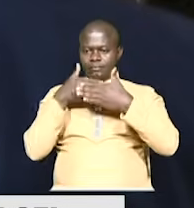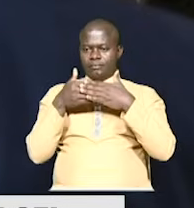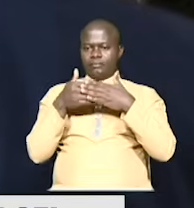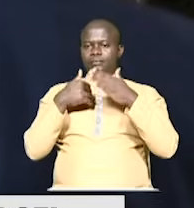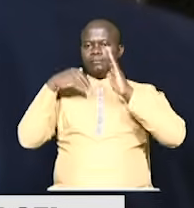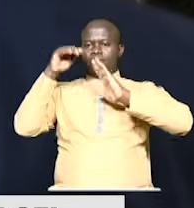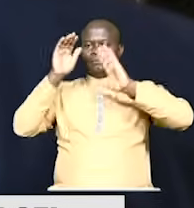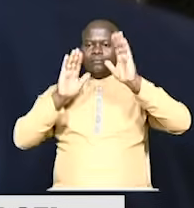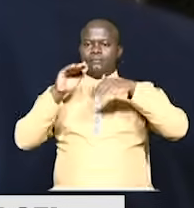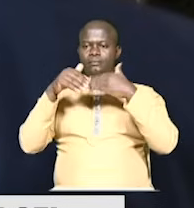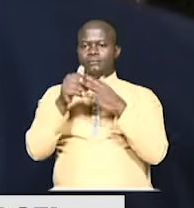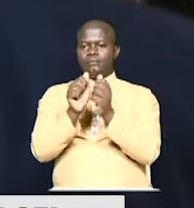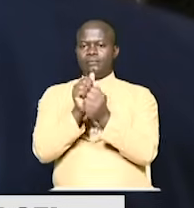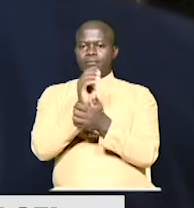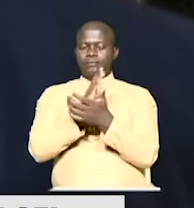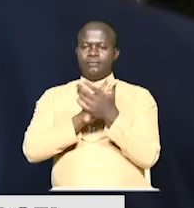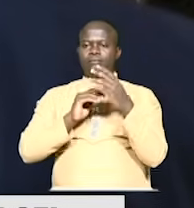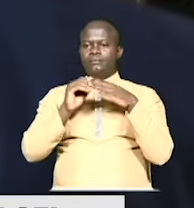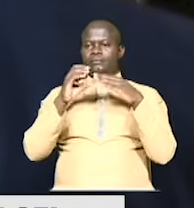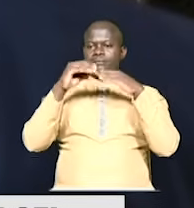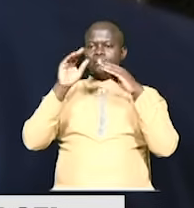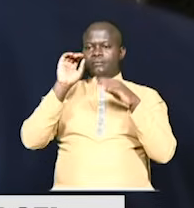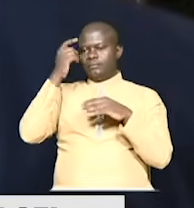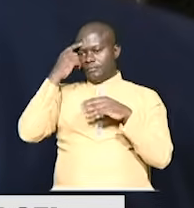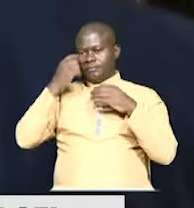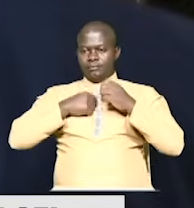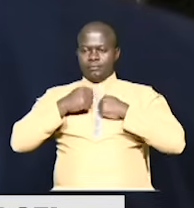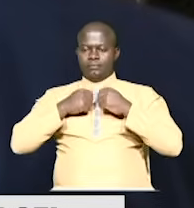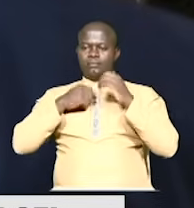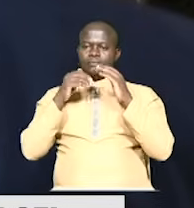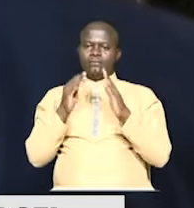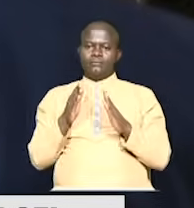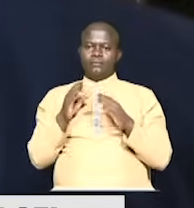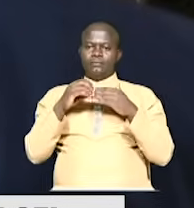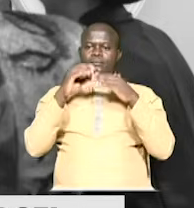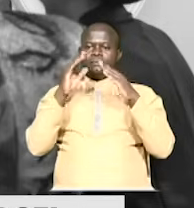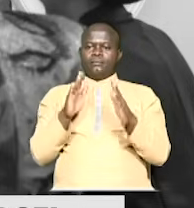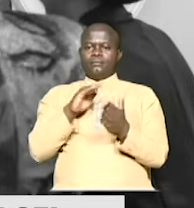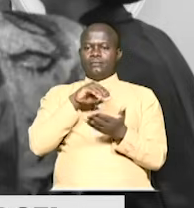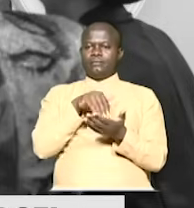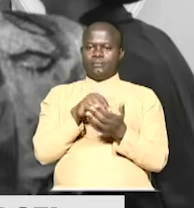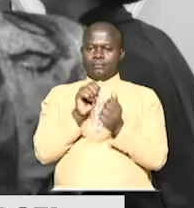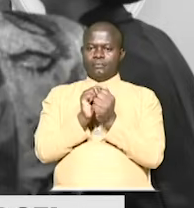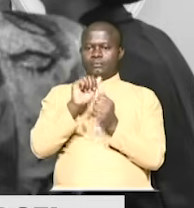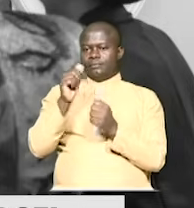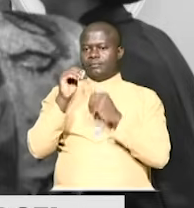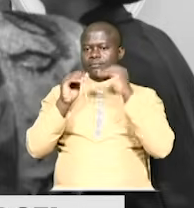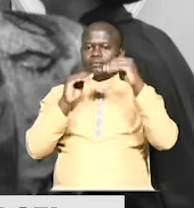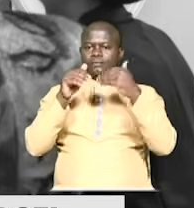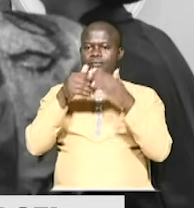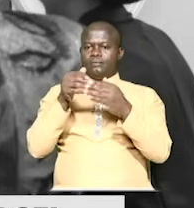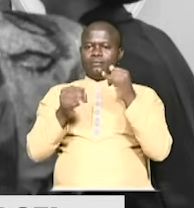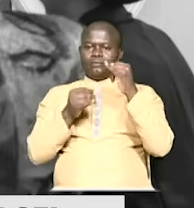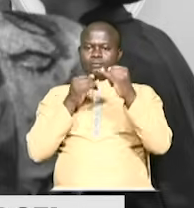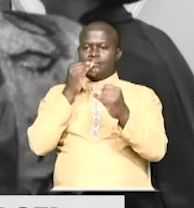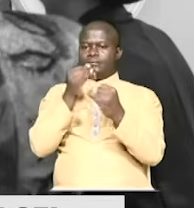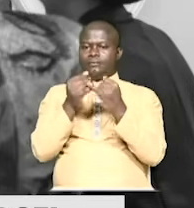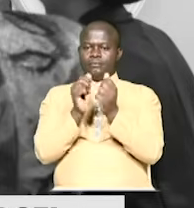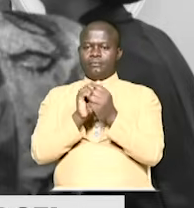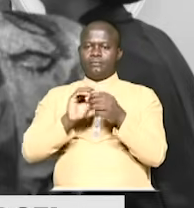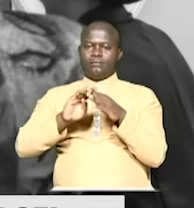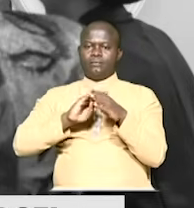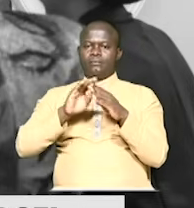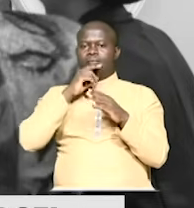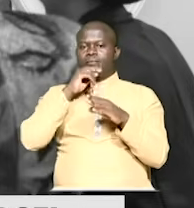mu ruhare na bamwe mu bayobozi muri guverinoma y'u Rwanda abayobozi b'ibigo n'izindi nzego mpuzamahanga